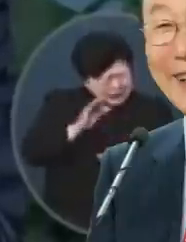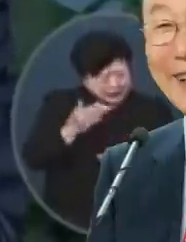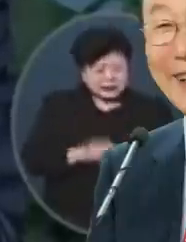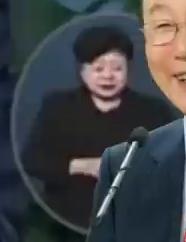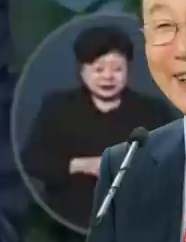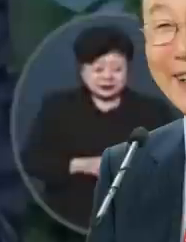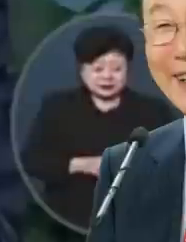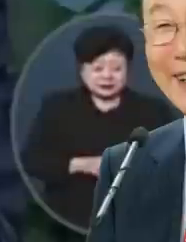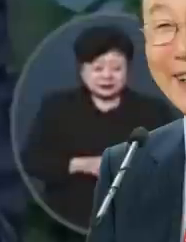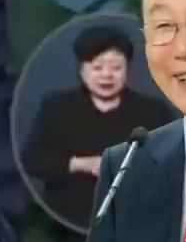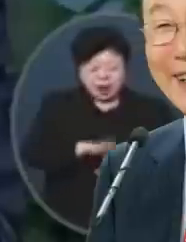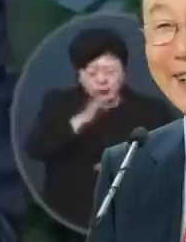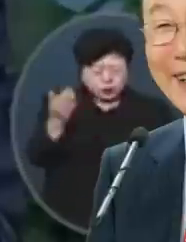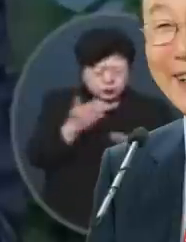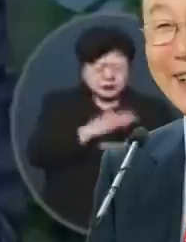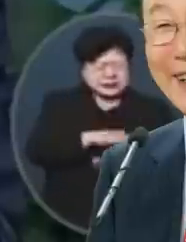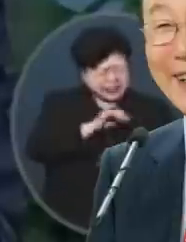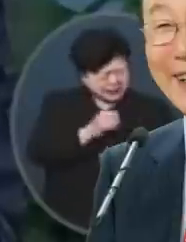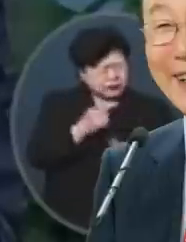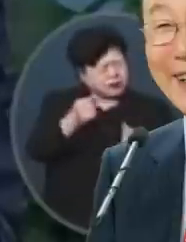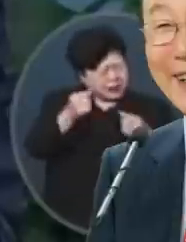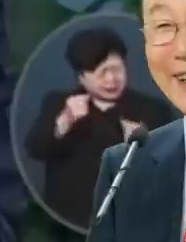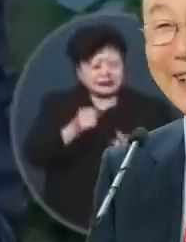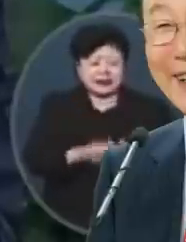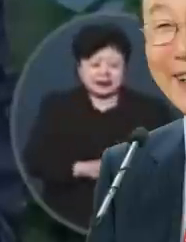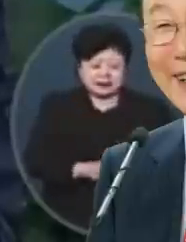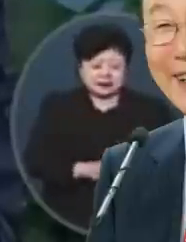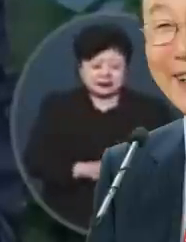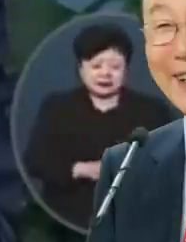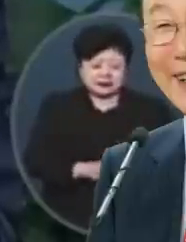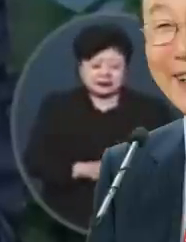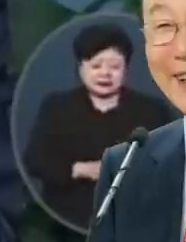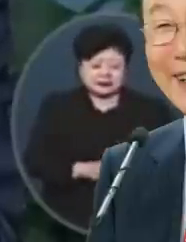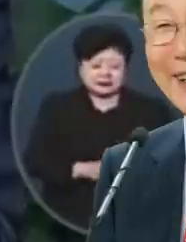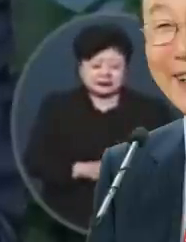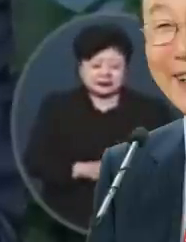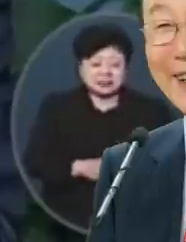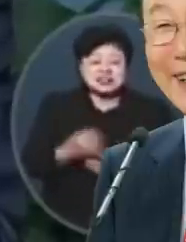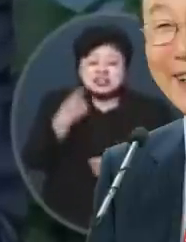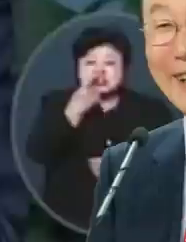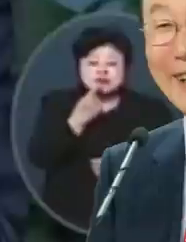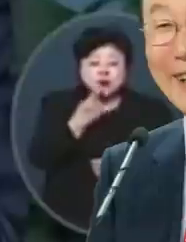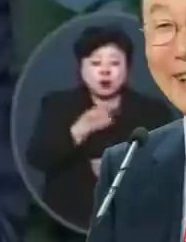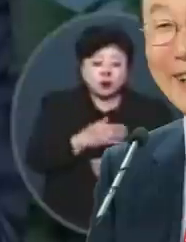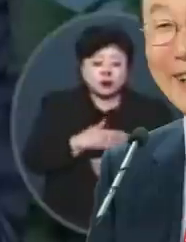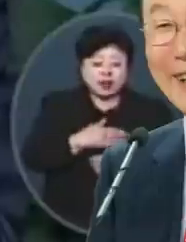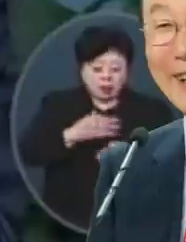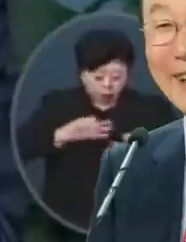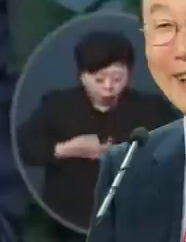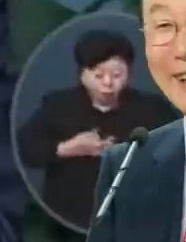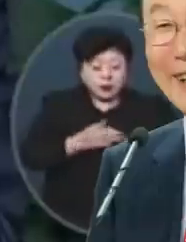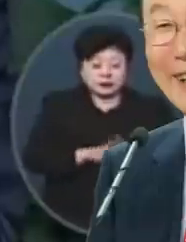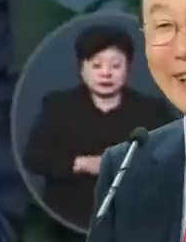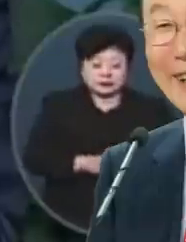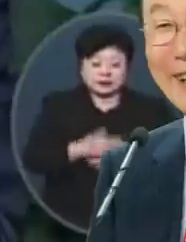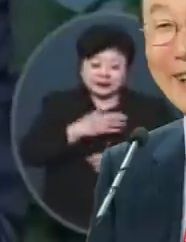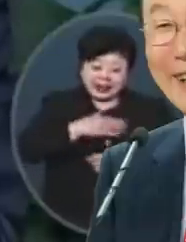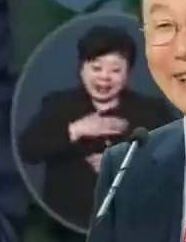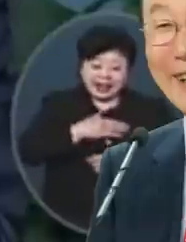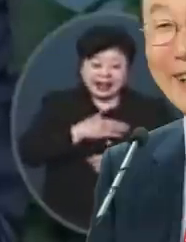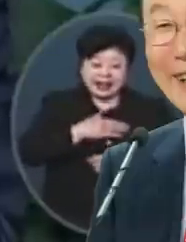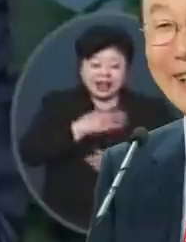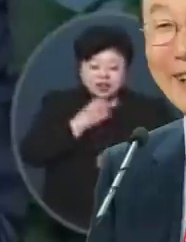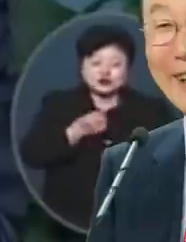같이 범사에 잘됨에 강건하기를 강건하노라. 이것은 나를 보고 하는 말이었다. 내가